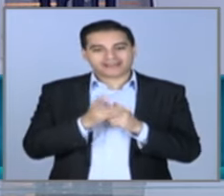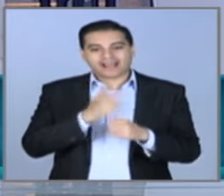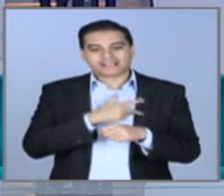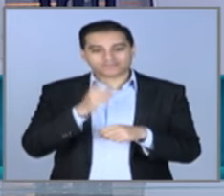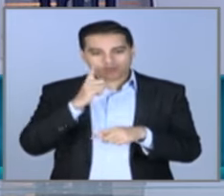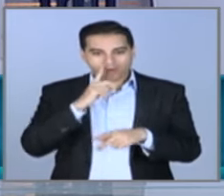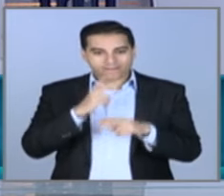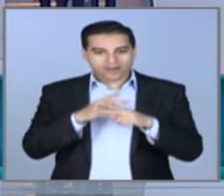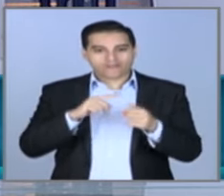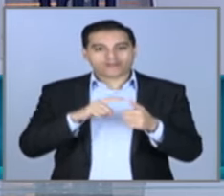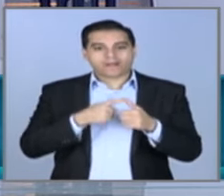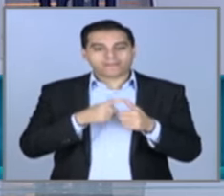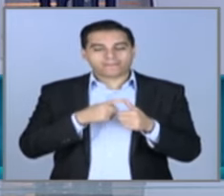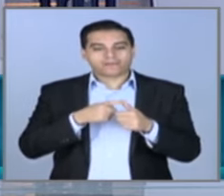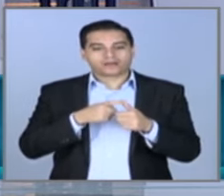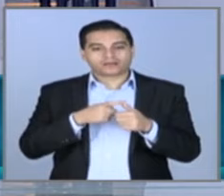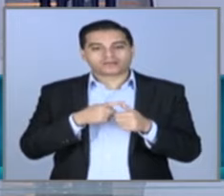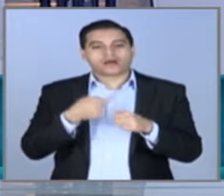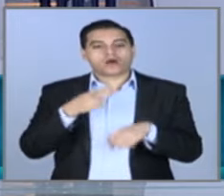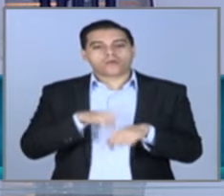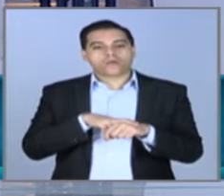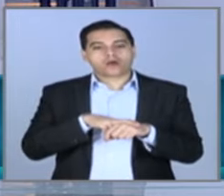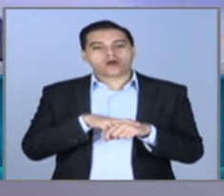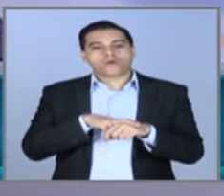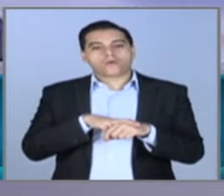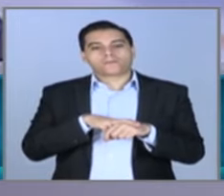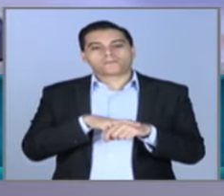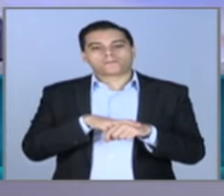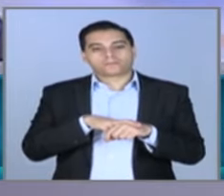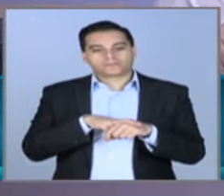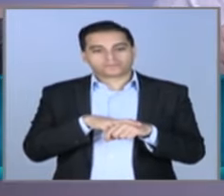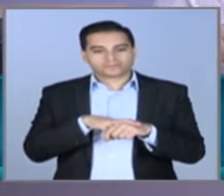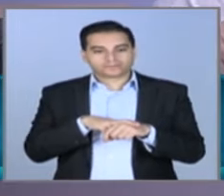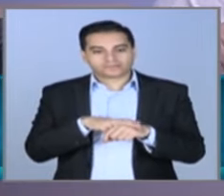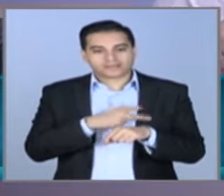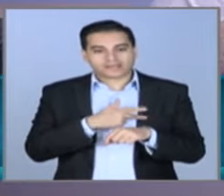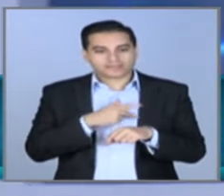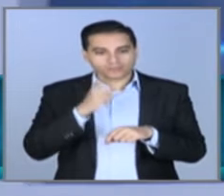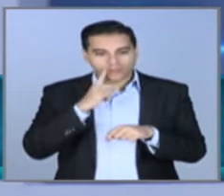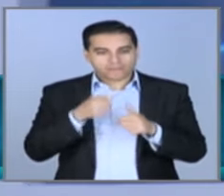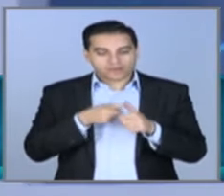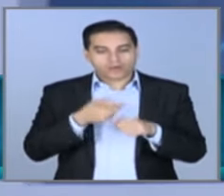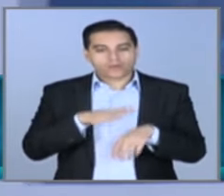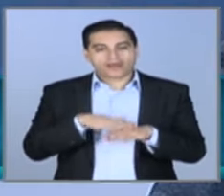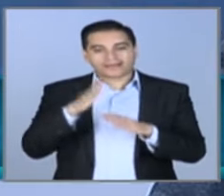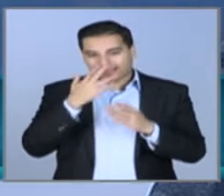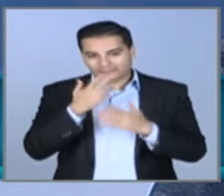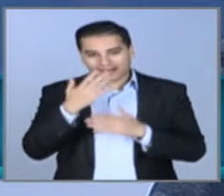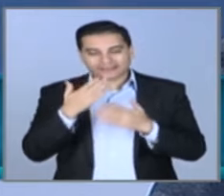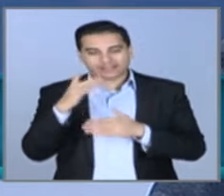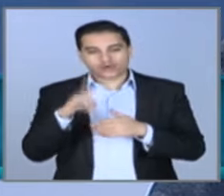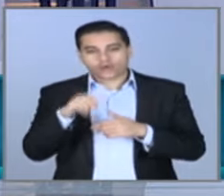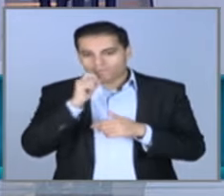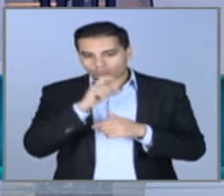اسم الوالدة كما ذكر في الرقم القومي، بطاقة الرقم القومي وتاريخ الميلاد